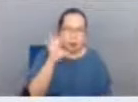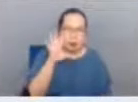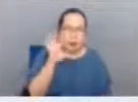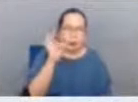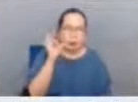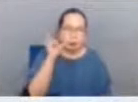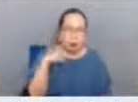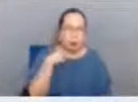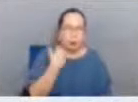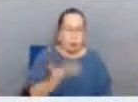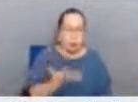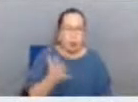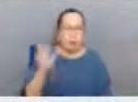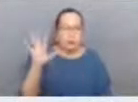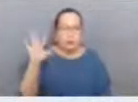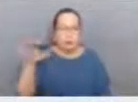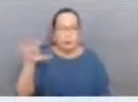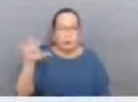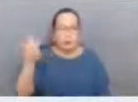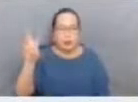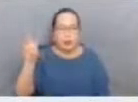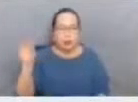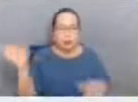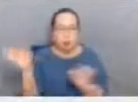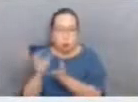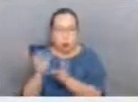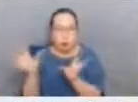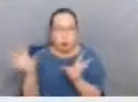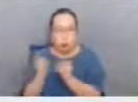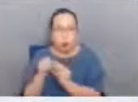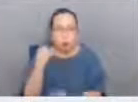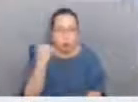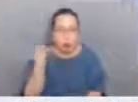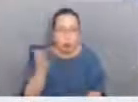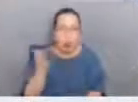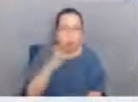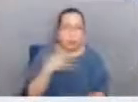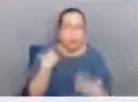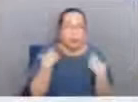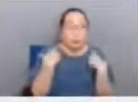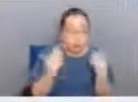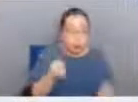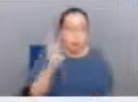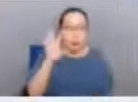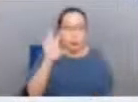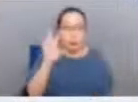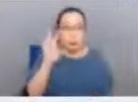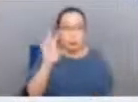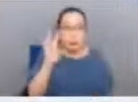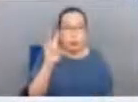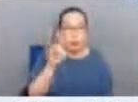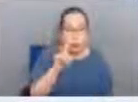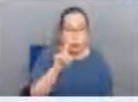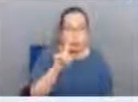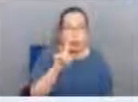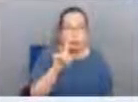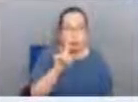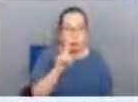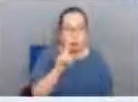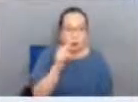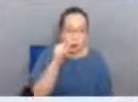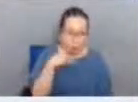kaisa ng kapisanan ng mga broadcaster ng Pilipinas o KBP. Asahan ninyo ang aming patuloy na